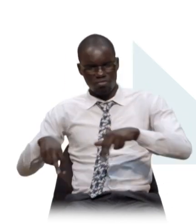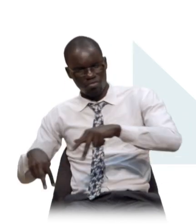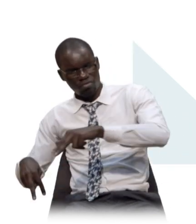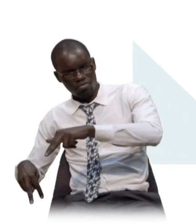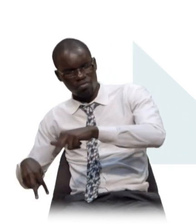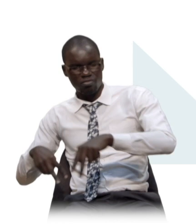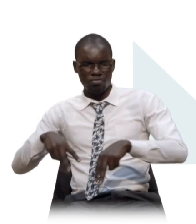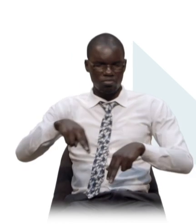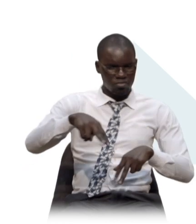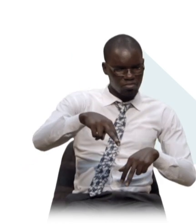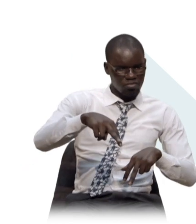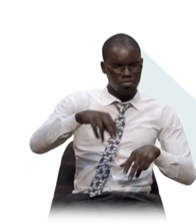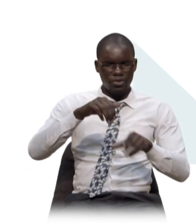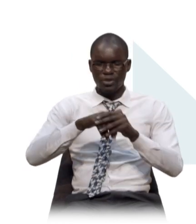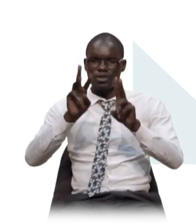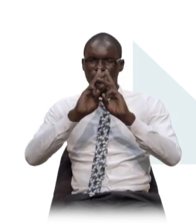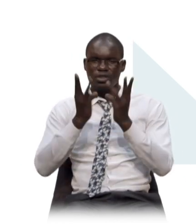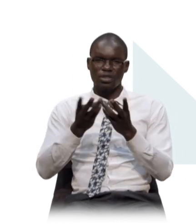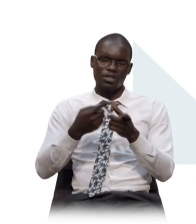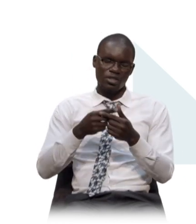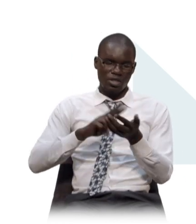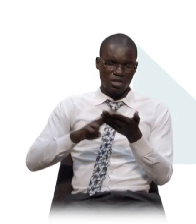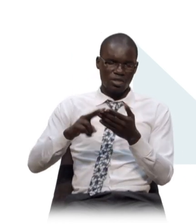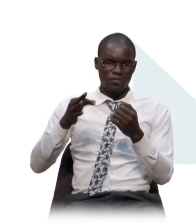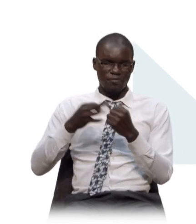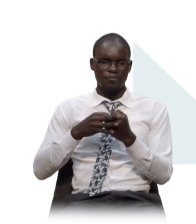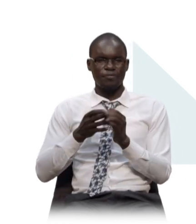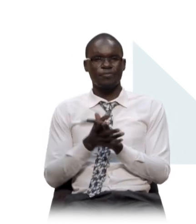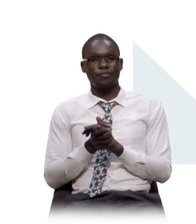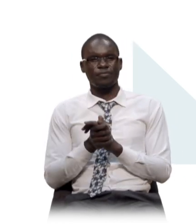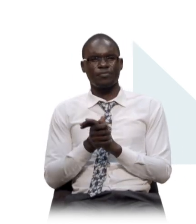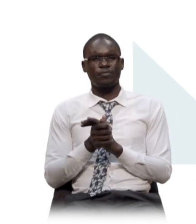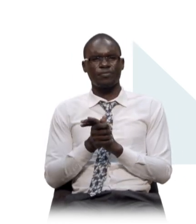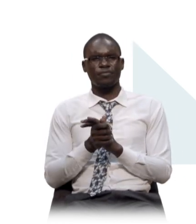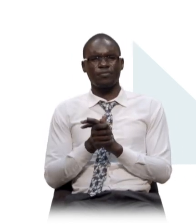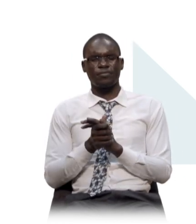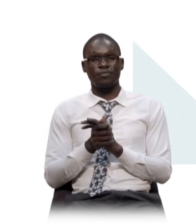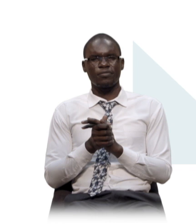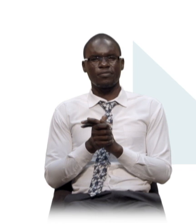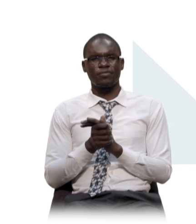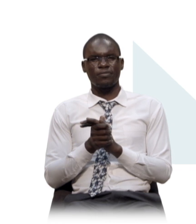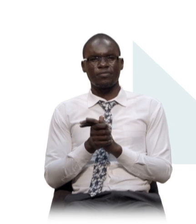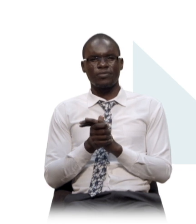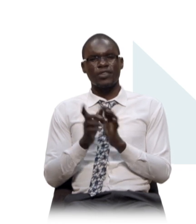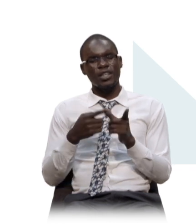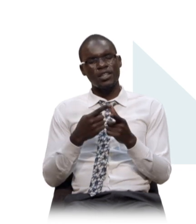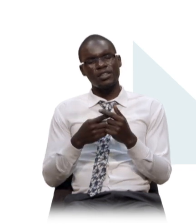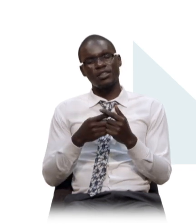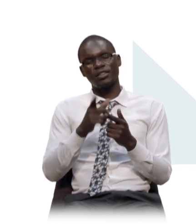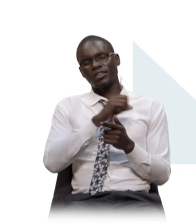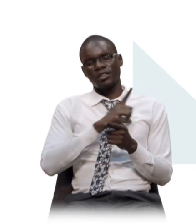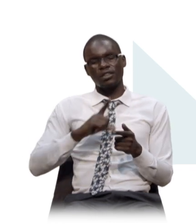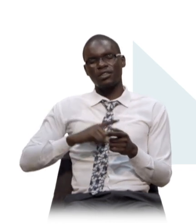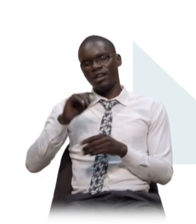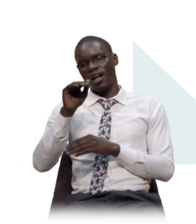huko humo duniani." Fungu la 8 ambalo ndilo linaleta msingi wa kuzungumzia siku ya leo nasema, kisha Bwana